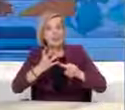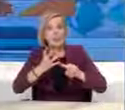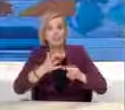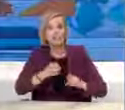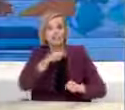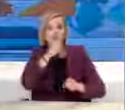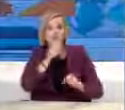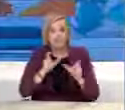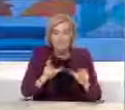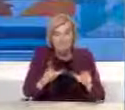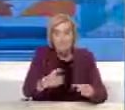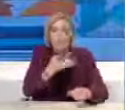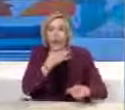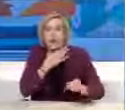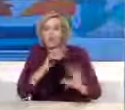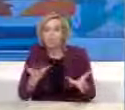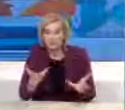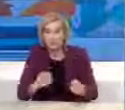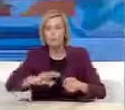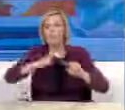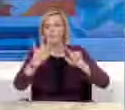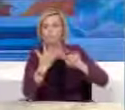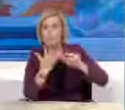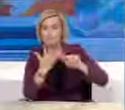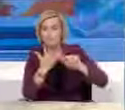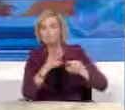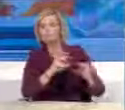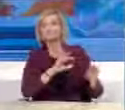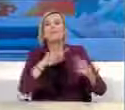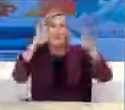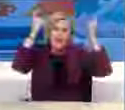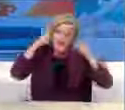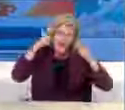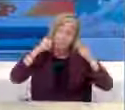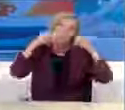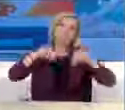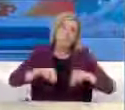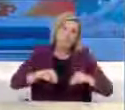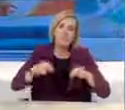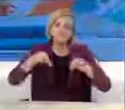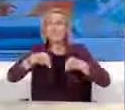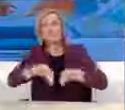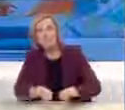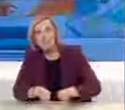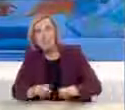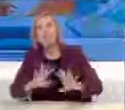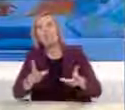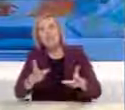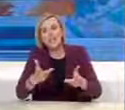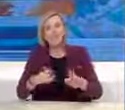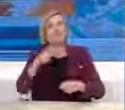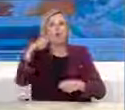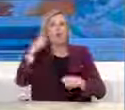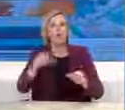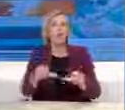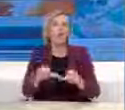ανθρώπους που βρίσκονται σε ανάγκη. Πέμπτον, μετάβαση σε τελετή, υπό τους όρους που προβλέπει ο νόμος, ή μετάβαση διαζευμένων γονέων ή γονέων που